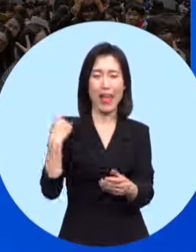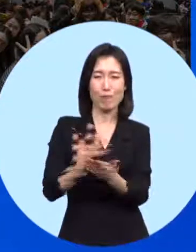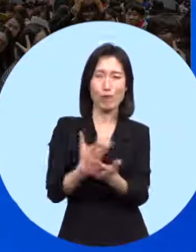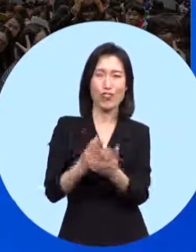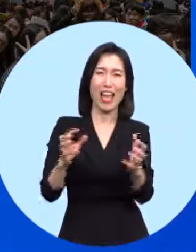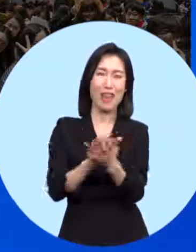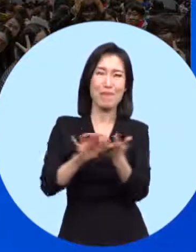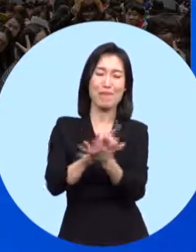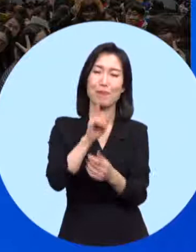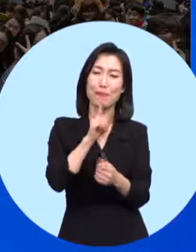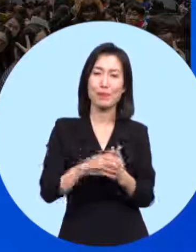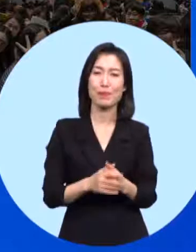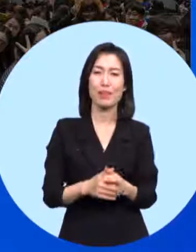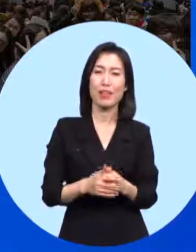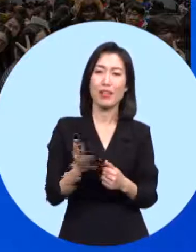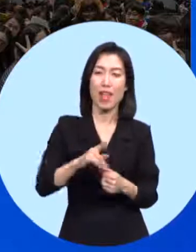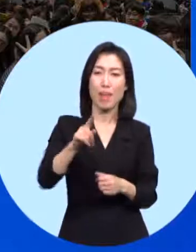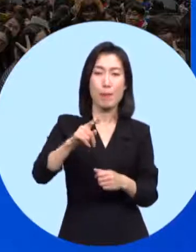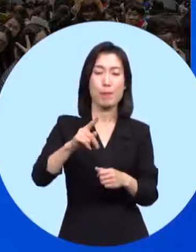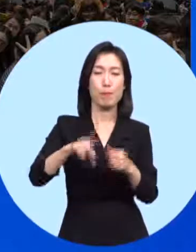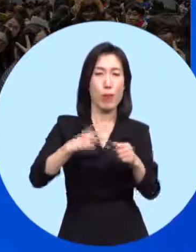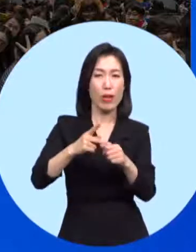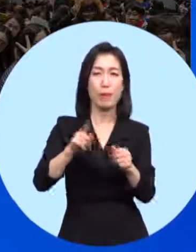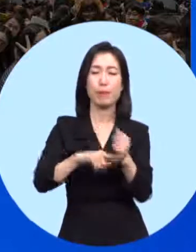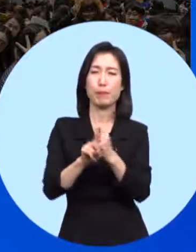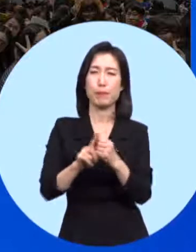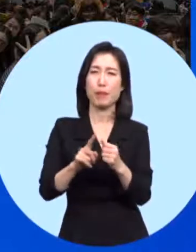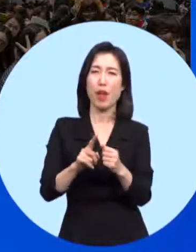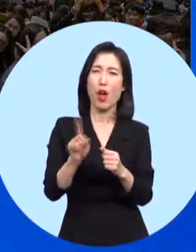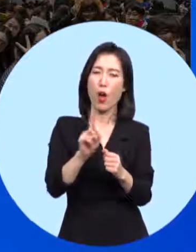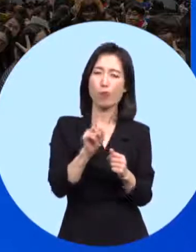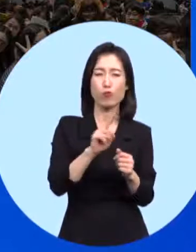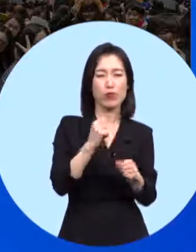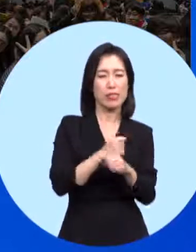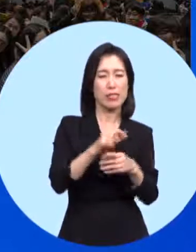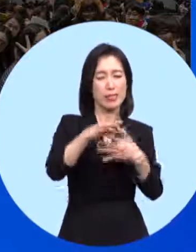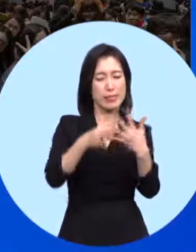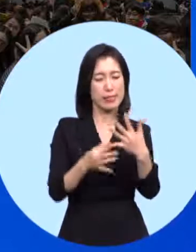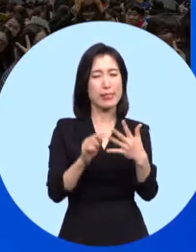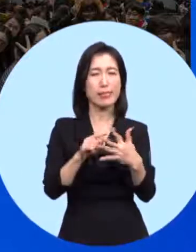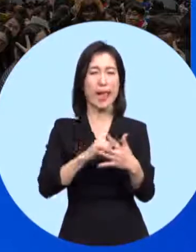사업은 일정한 과제를 자신들이 수행하겠다라고 하는